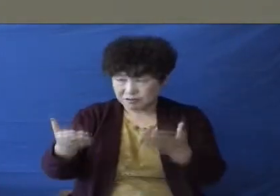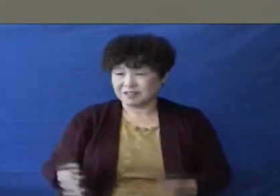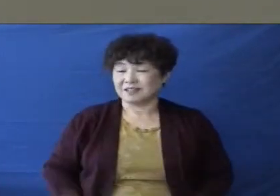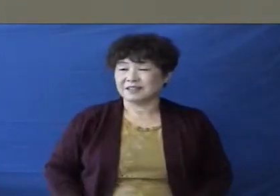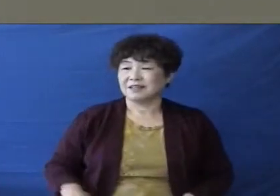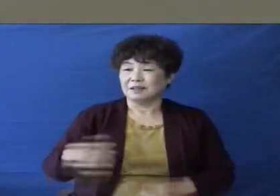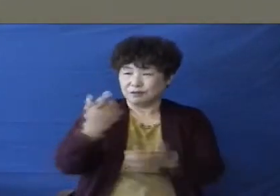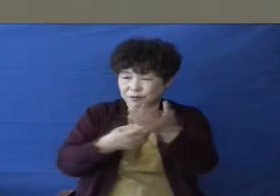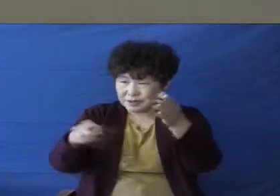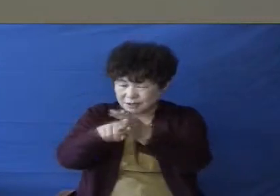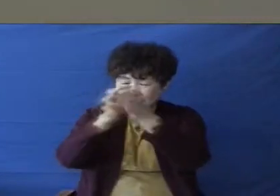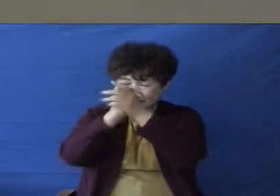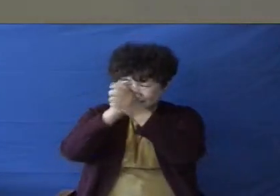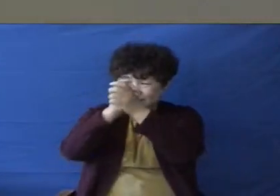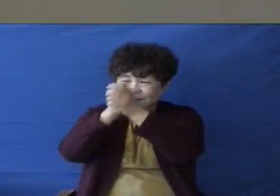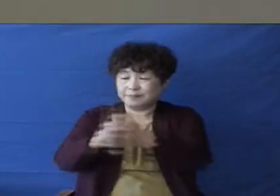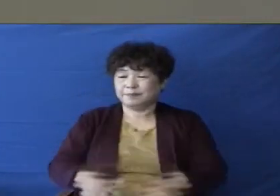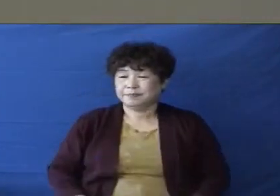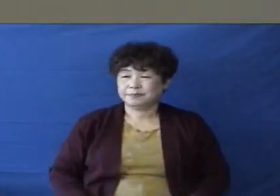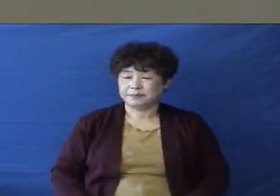참 좋으신 하고자 나진 감사합니다 오늘 아부 잘 알며